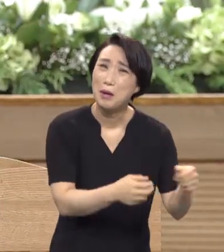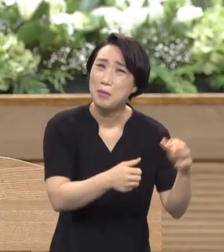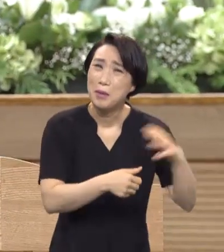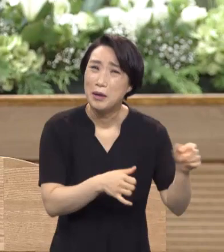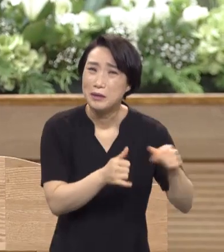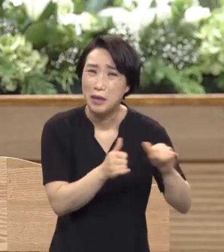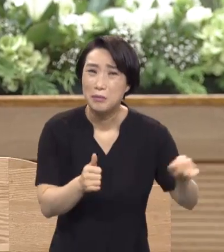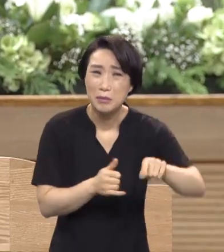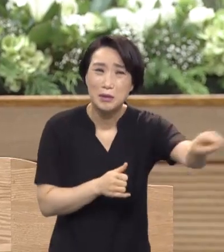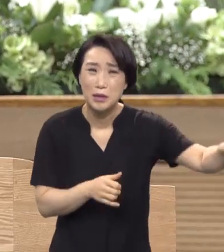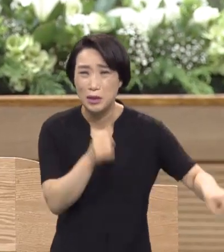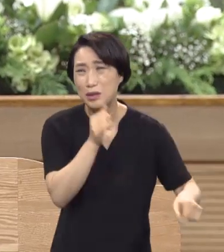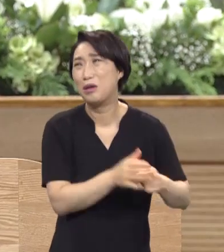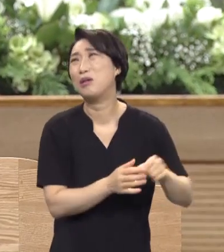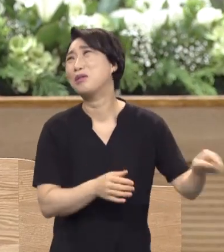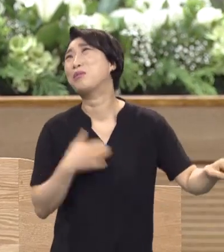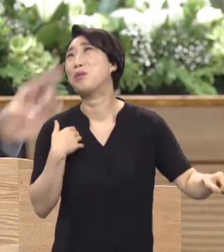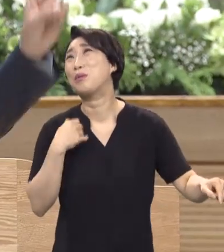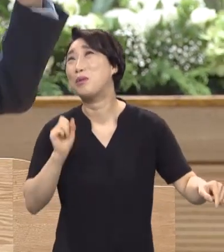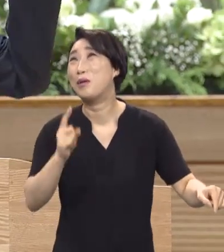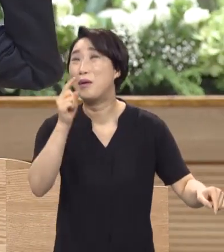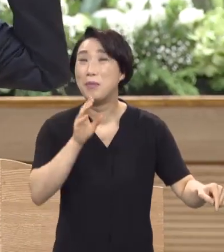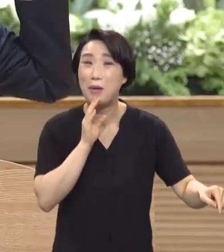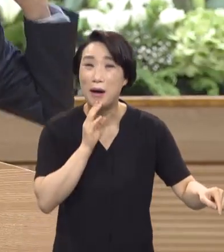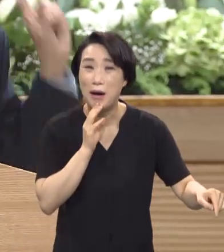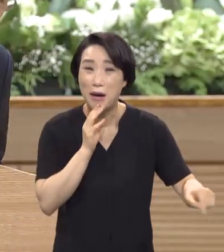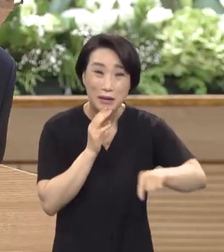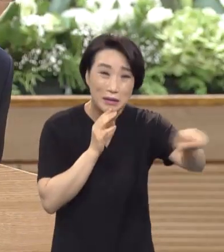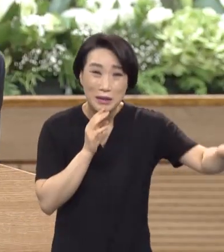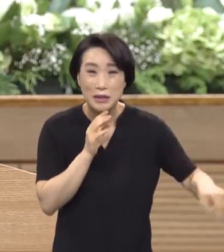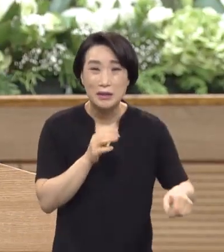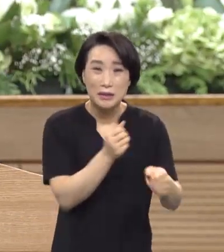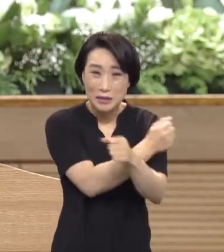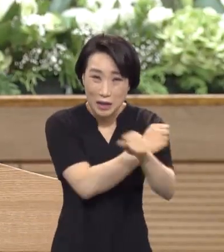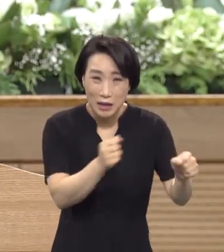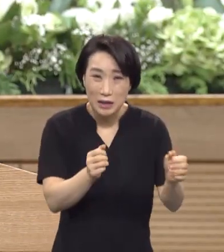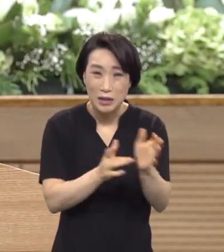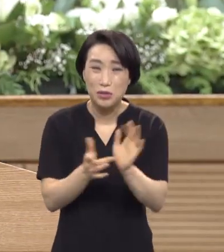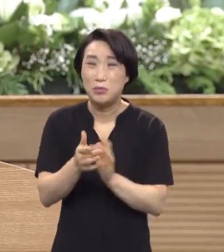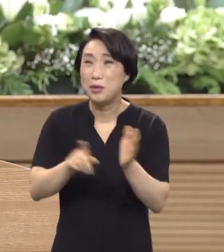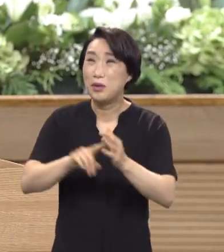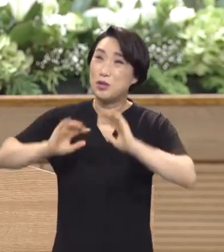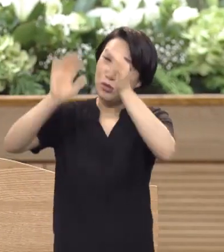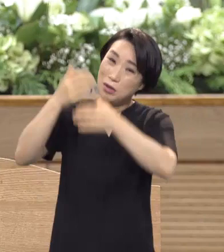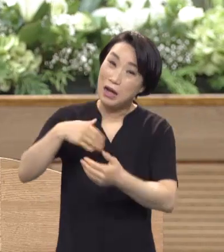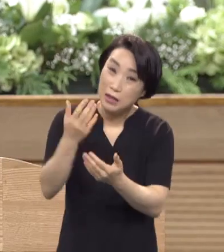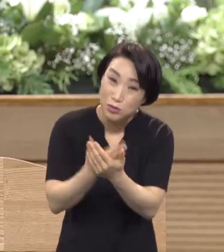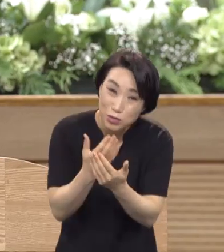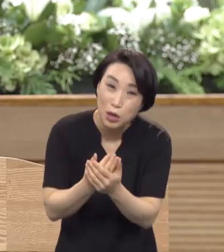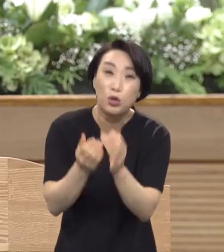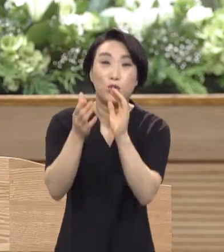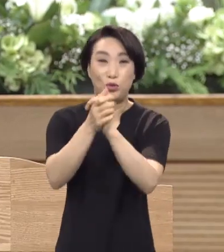저들이 몰라서 그래요. 저를 사시고 예수 믿고 천국 가게 해주세요.